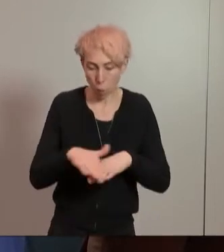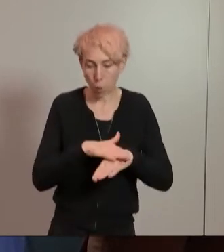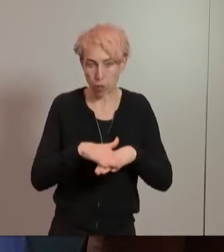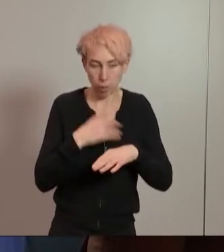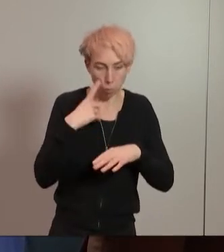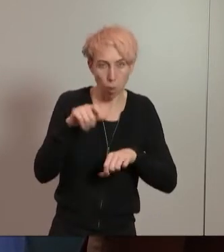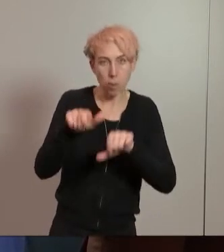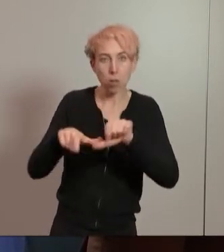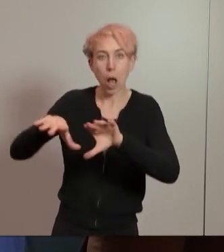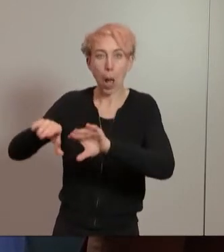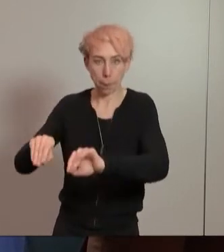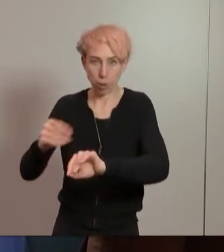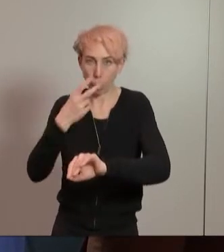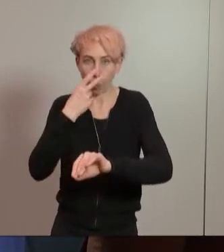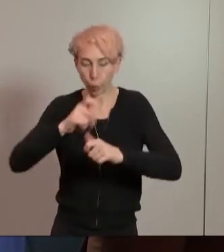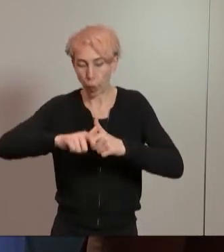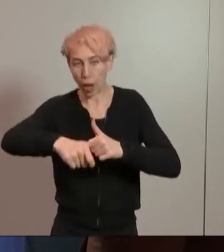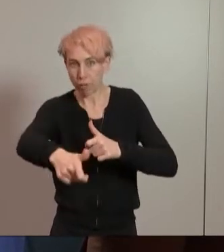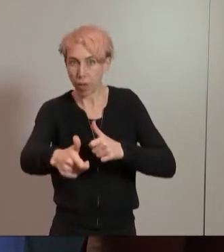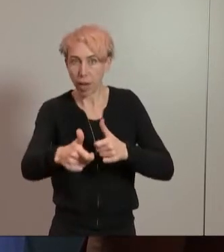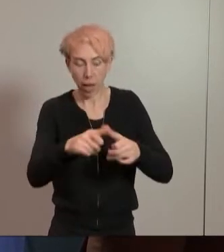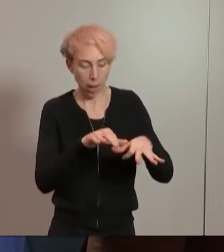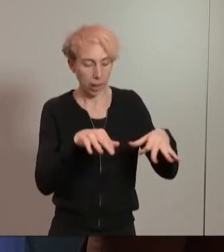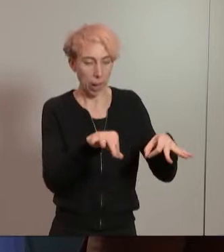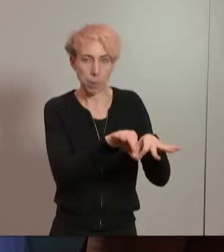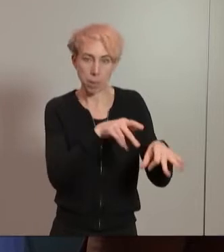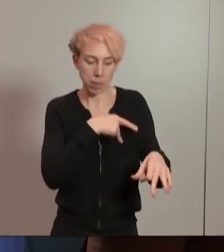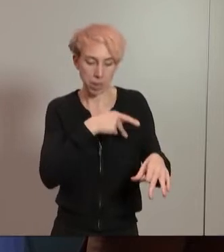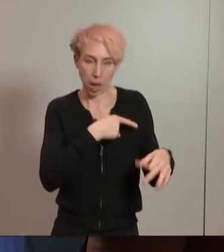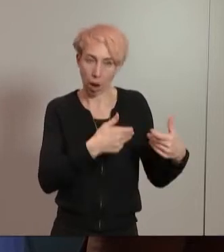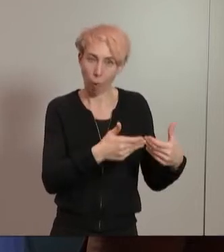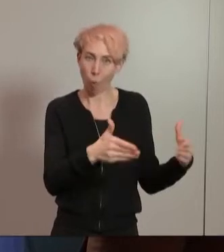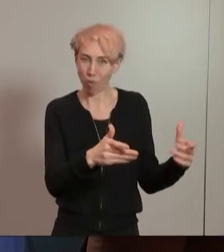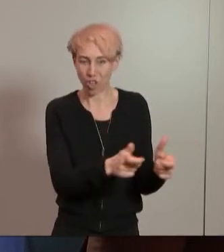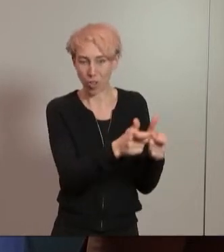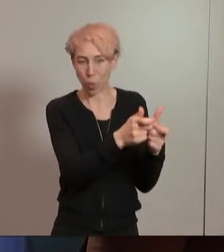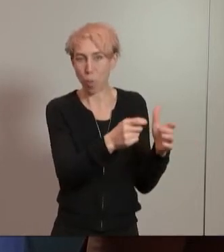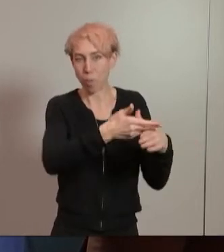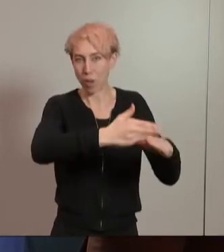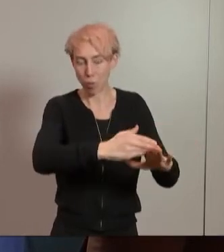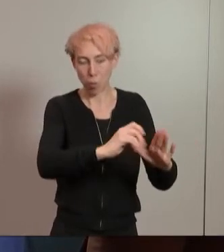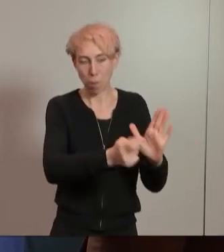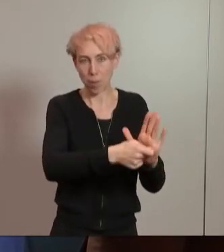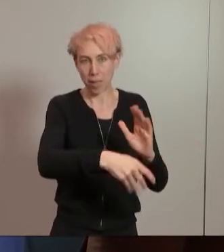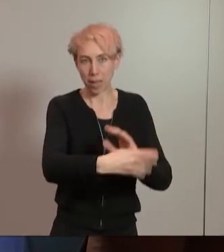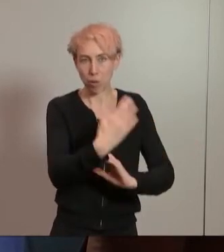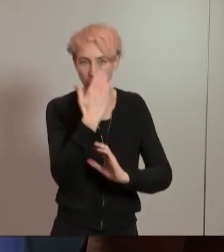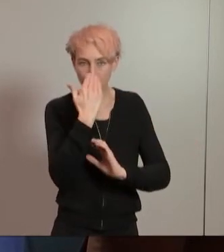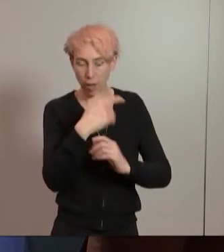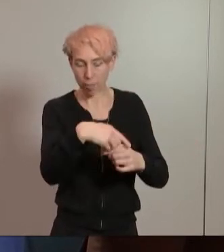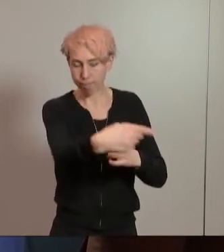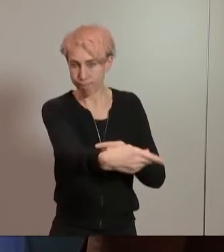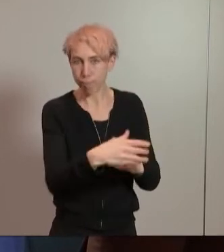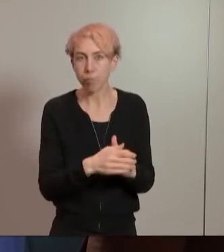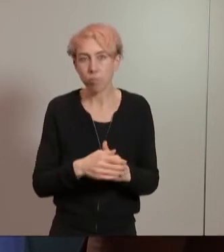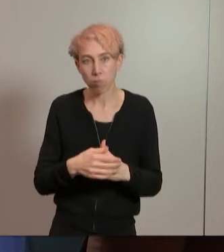Vous en avez vu les premiers effets avec la réouverture du cabinet médical du château qui est prévue le 14 février prochain. Plus largement, nous